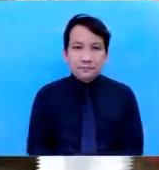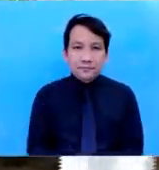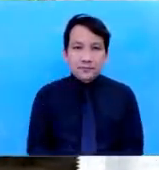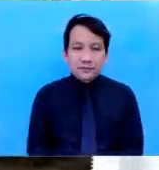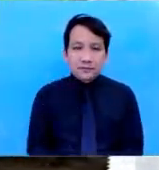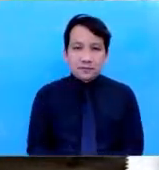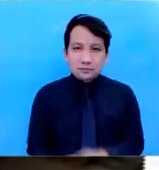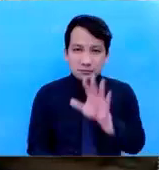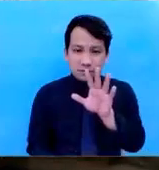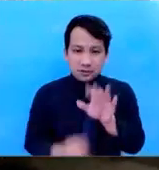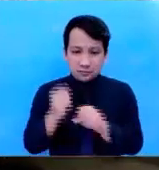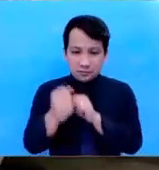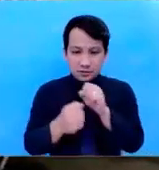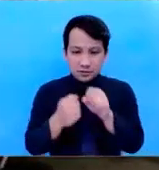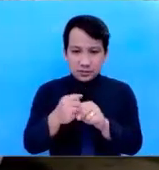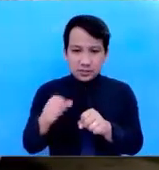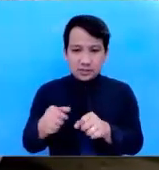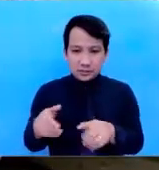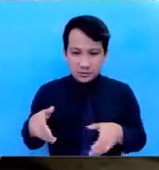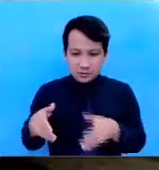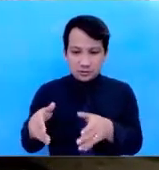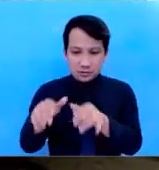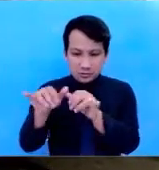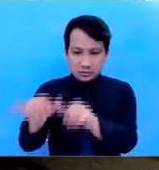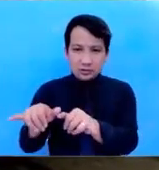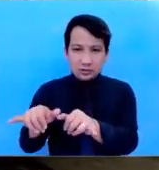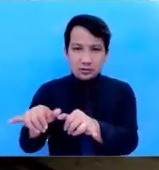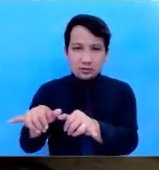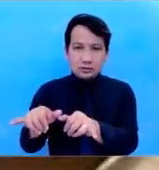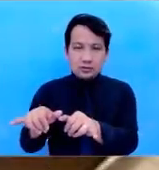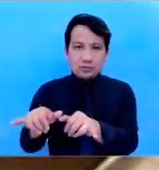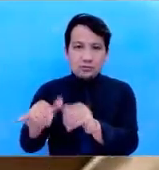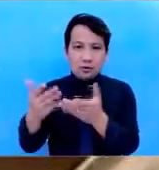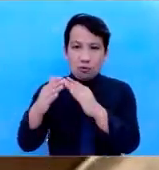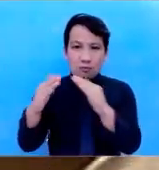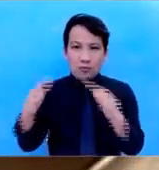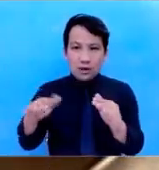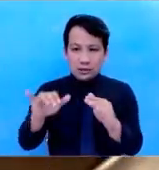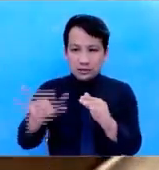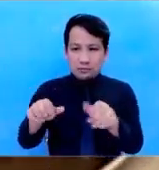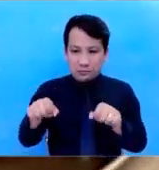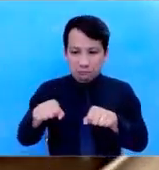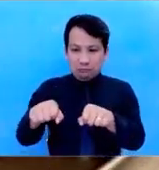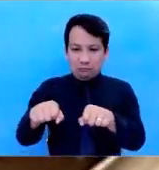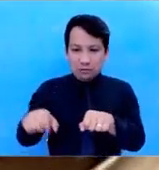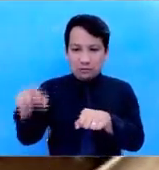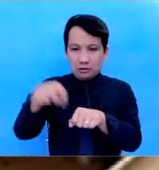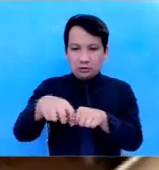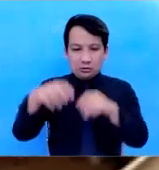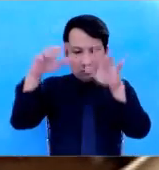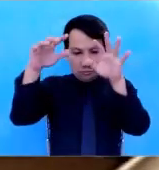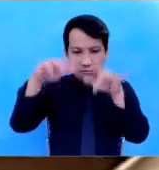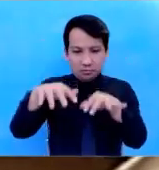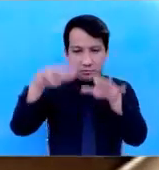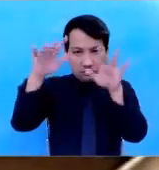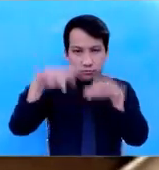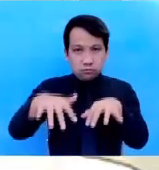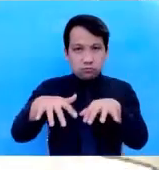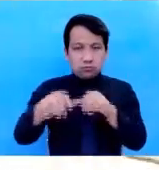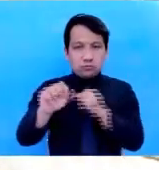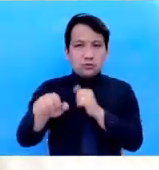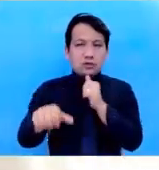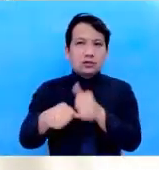5 taon nang nakatira sa kareton sa barangay South Triangle, Quezon City ang pamilya ni Jem. Umulan o umaraw, pinagtagpitagbing tara pala ang